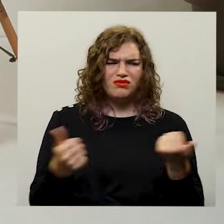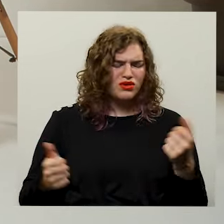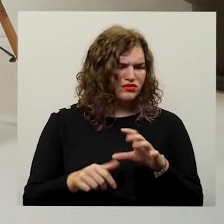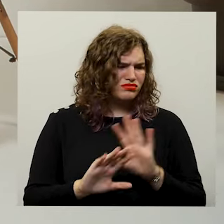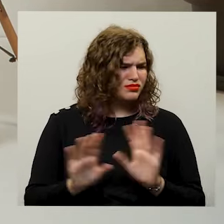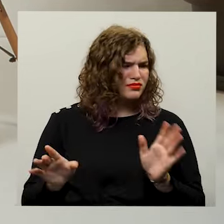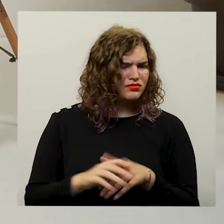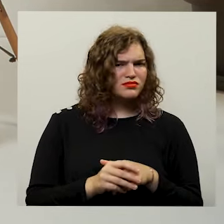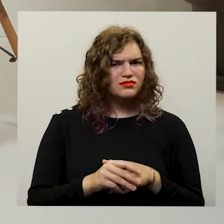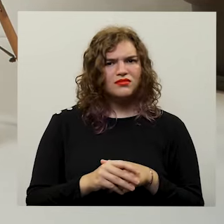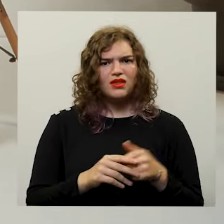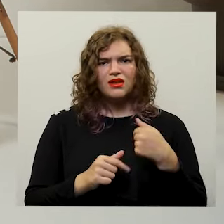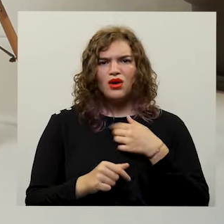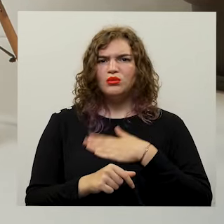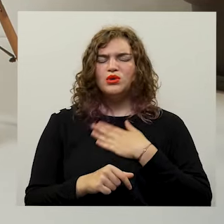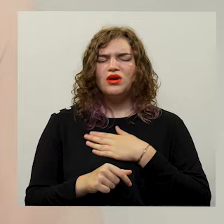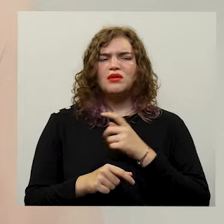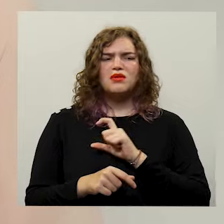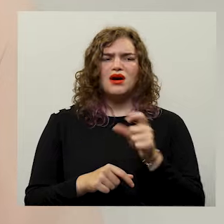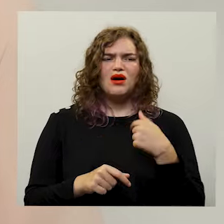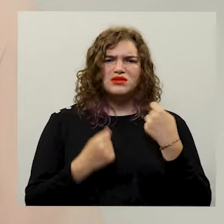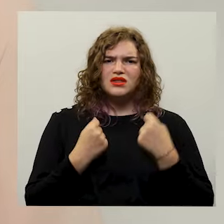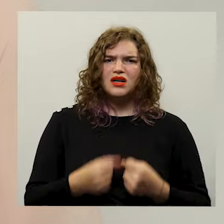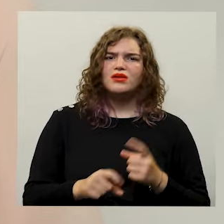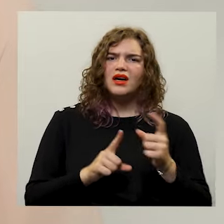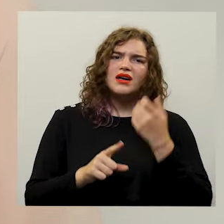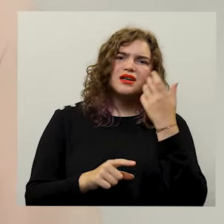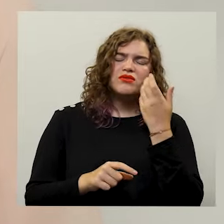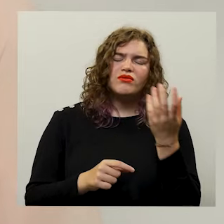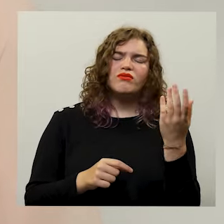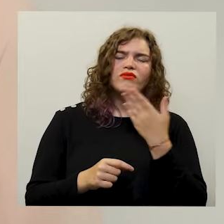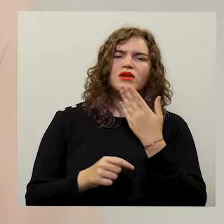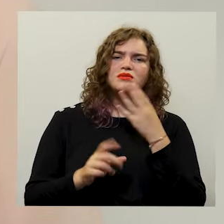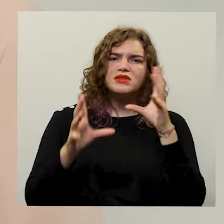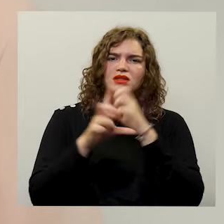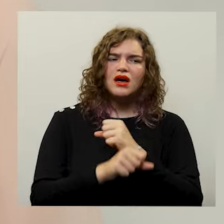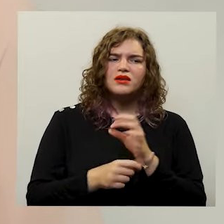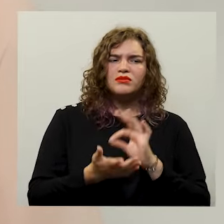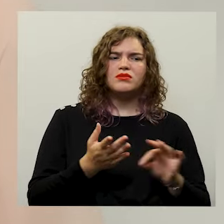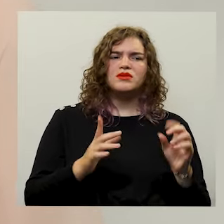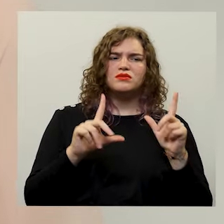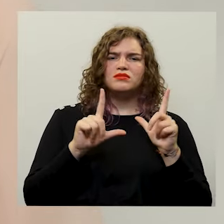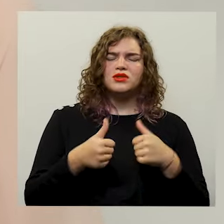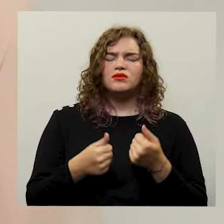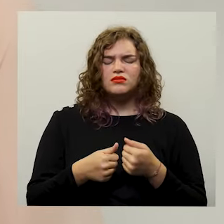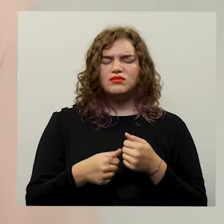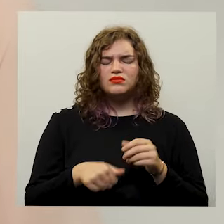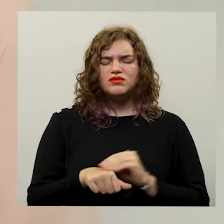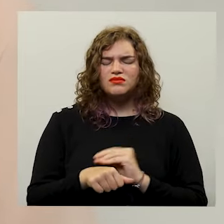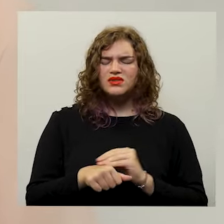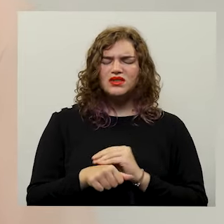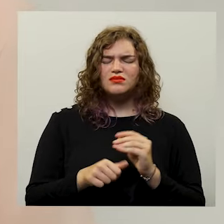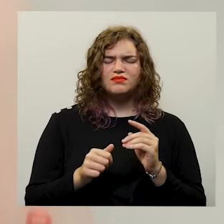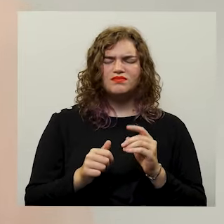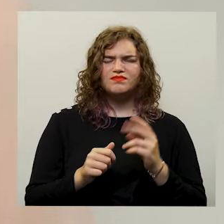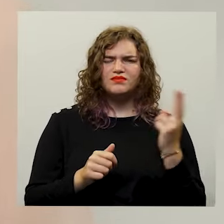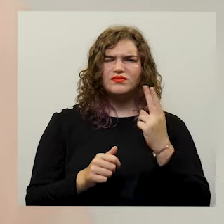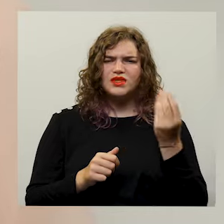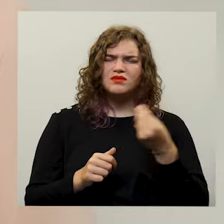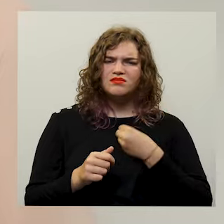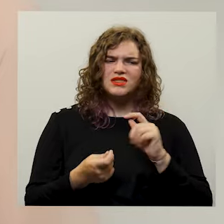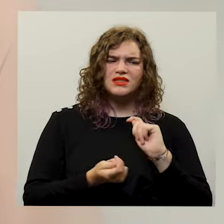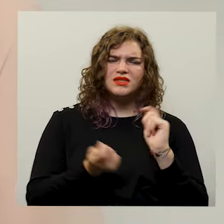divorța? Eu îmi doream, doar că când mă duceam seara și stăteam în prezența lui Dumnezeu, Dumnezeu îmi